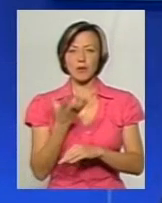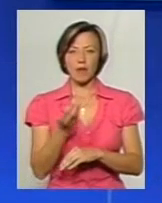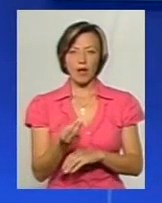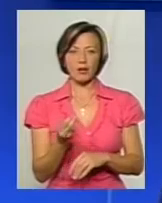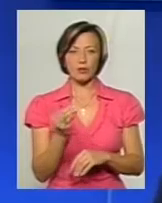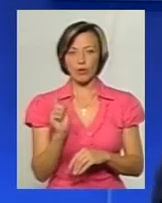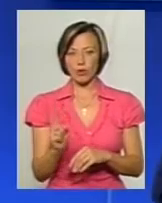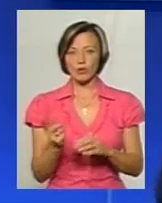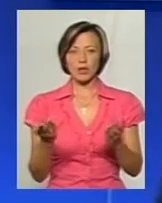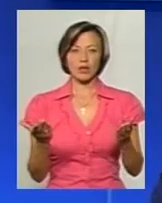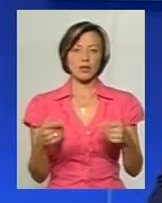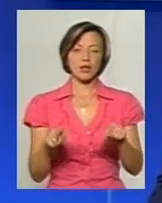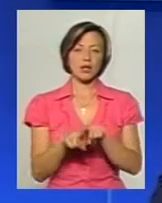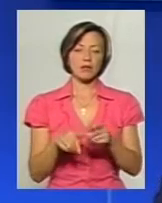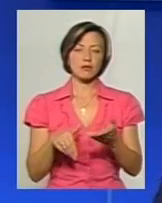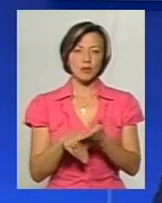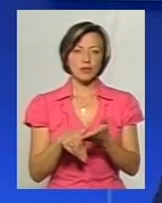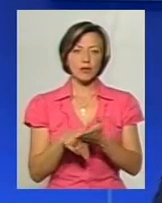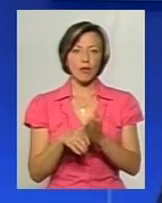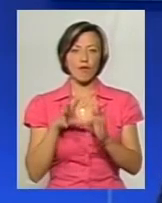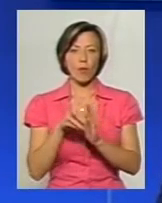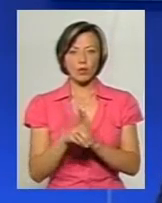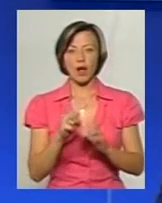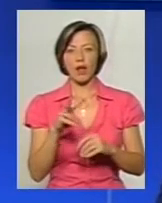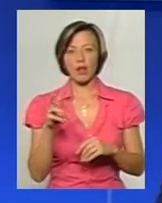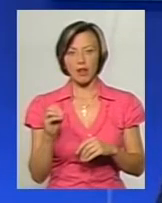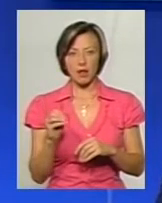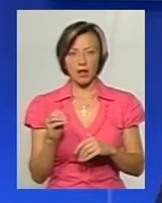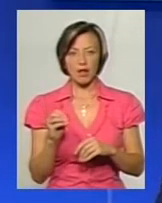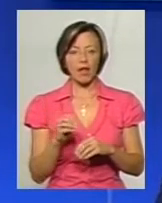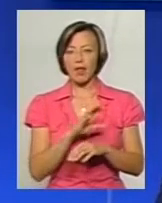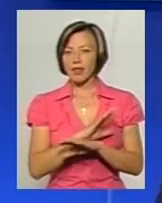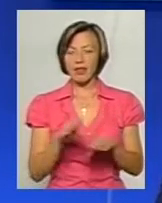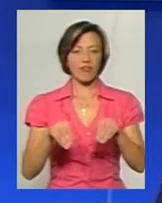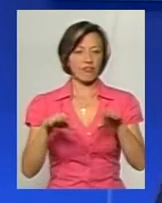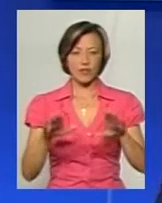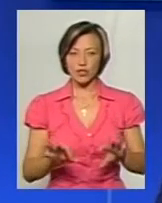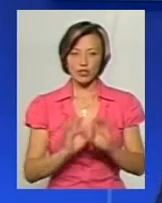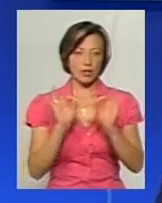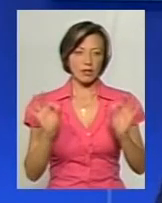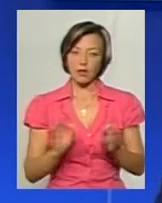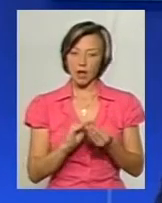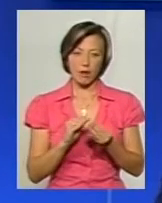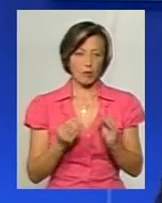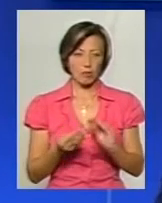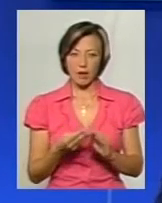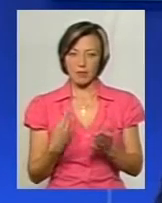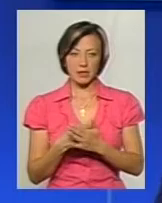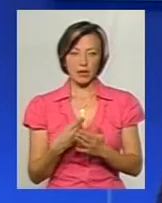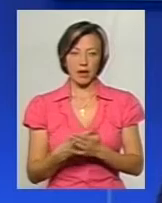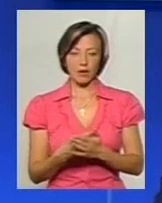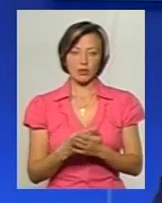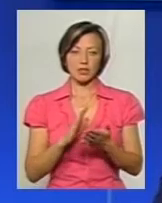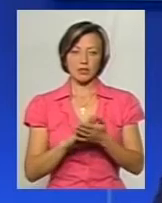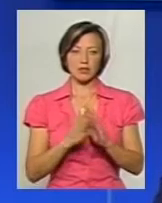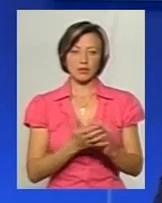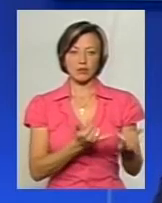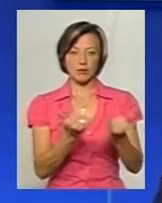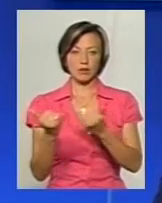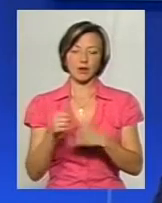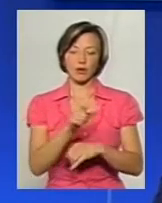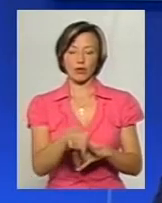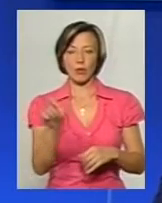і в таким спосіб вводилася, але вона не вирішила абсолютно ніяких проблем матеріального, щодо матеріального